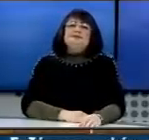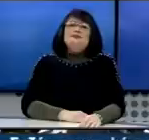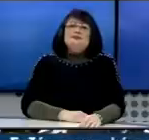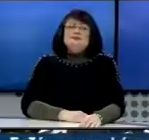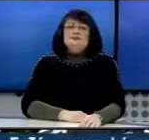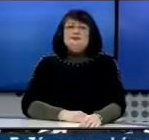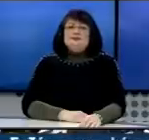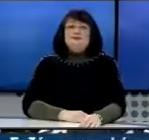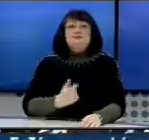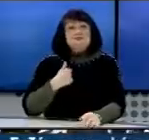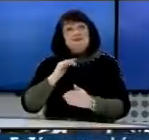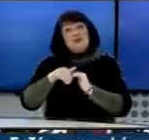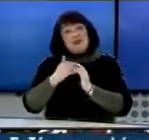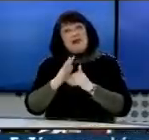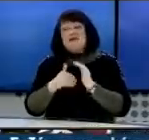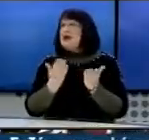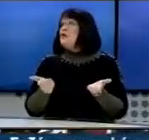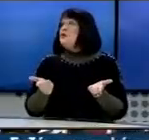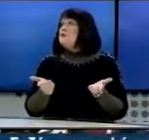Παρακαλώ. Βρήκα ενδιαφέρον.